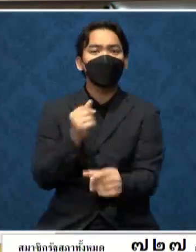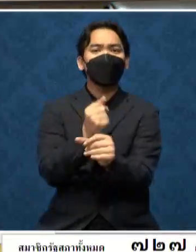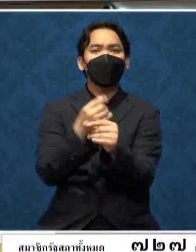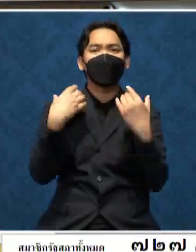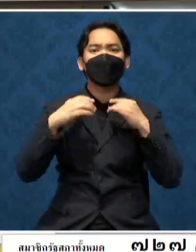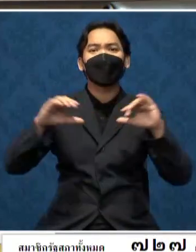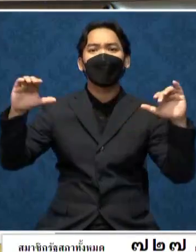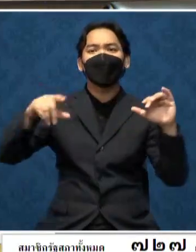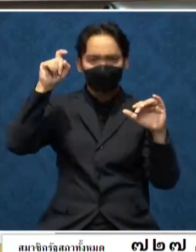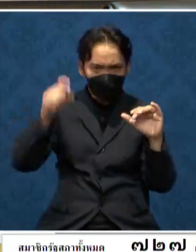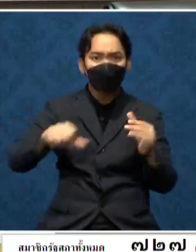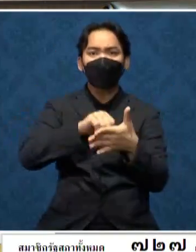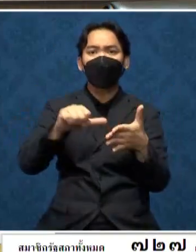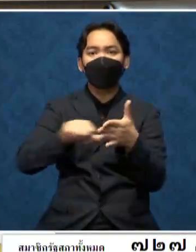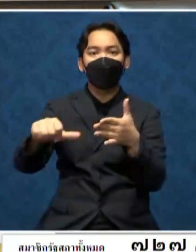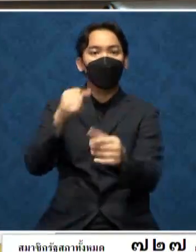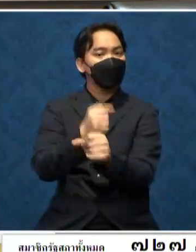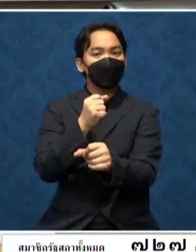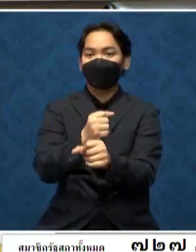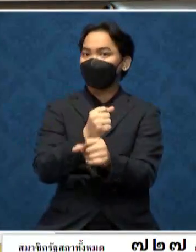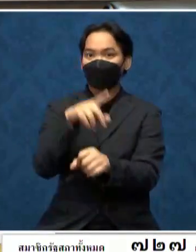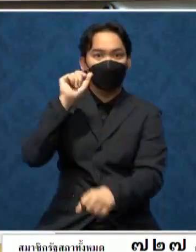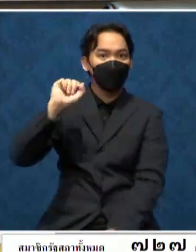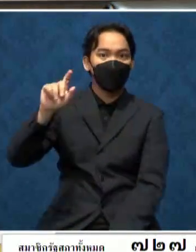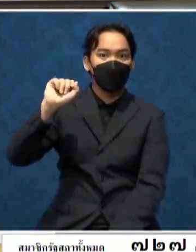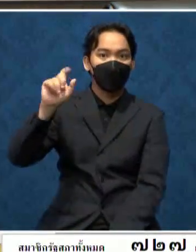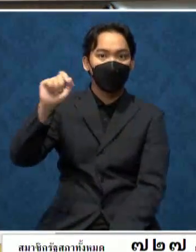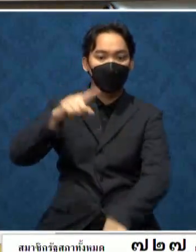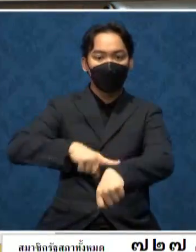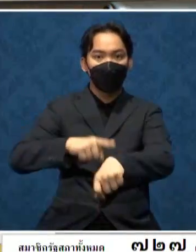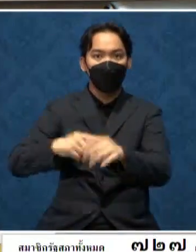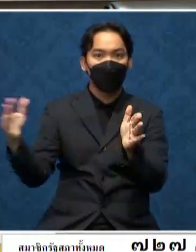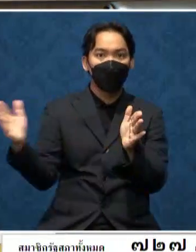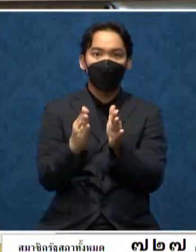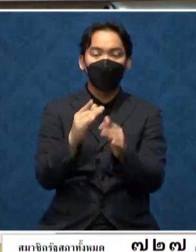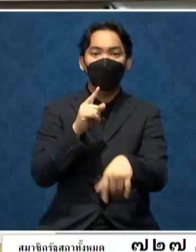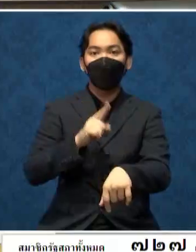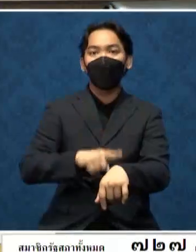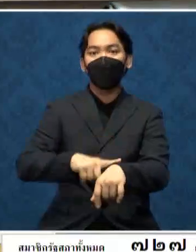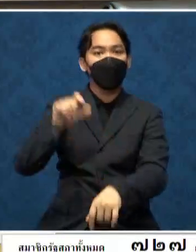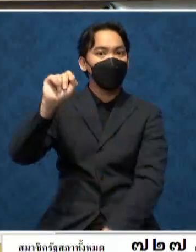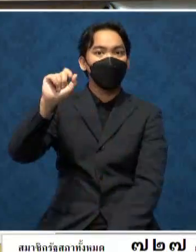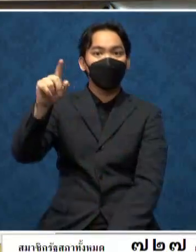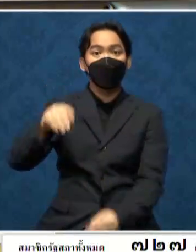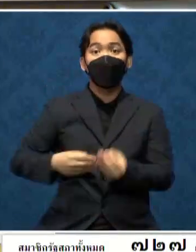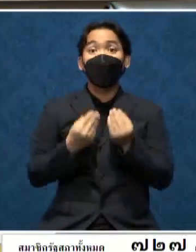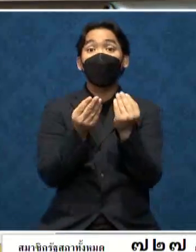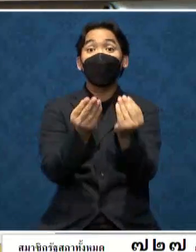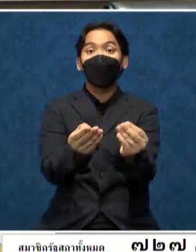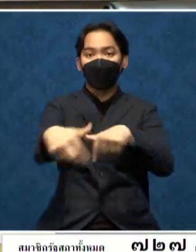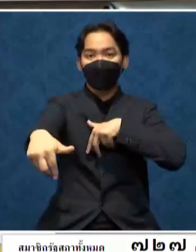เร็วอาร์สยามว่าโดยเร็วนะครับเพื่อให้ประชาชนได้รับความยุติธรรมโดยไม่ล่าช้า